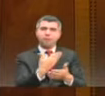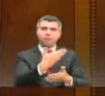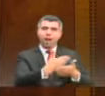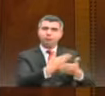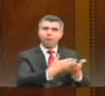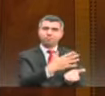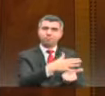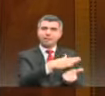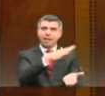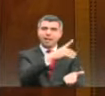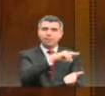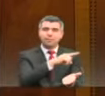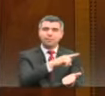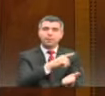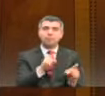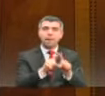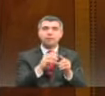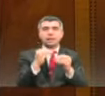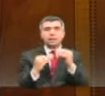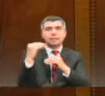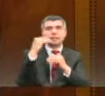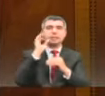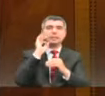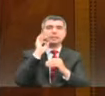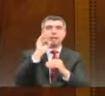الاستفادة منه باش ترتفع المردودية ديالو